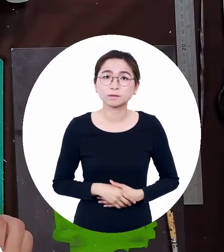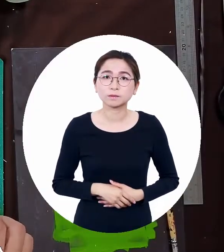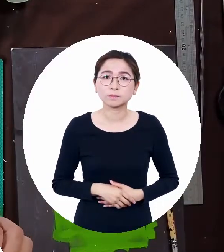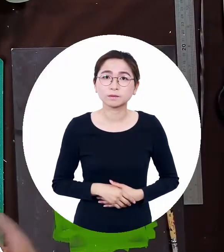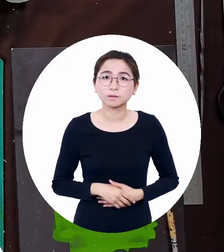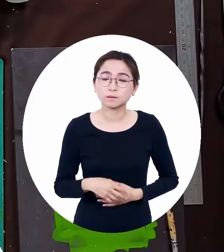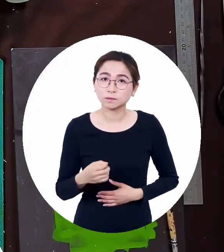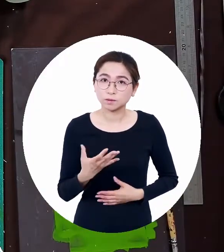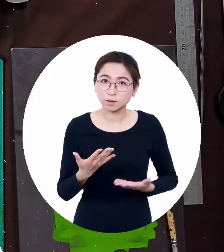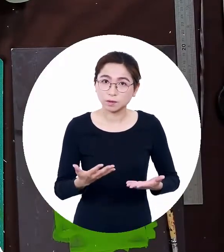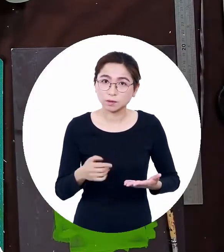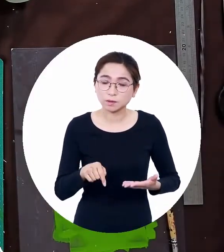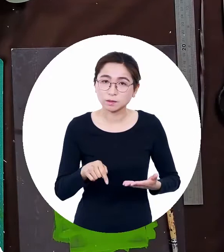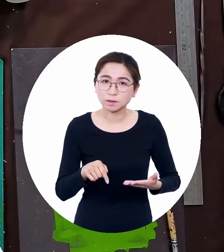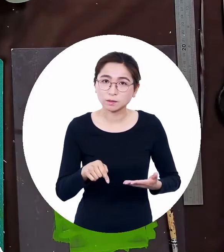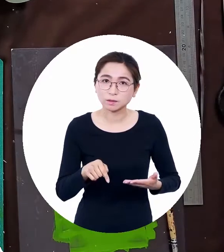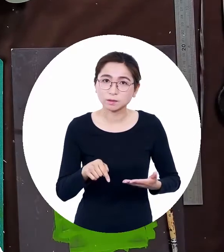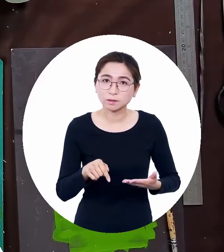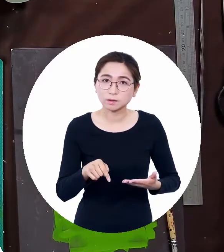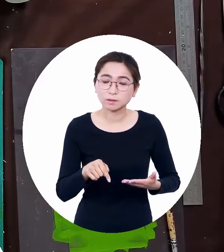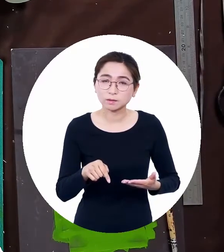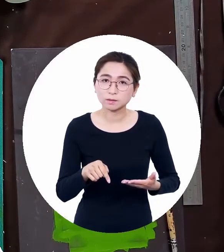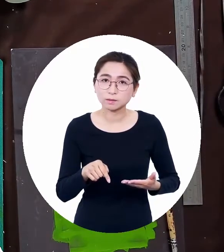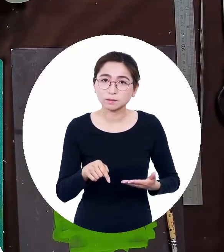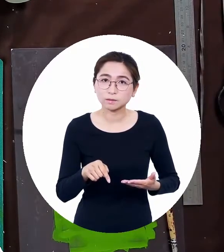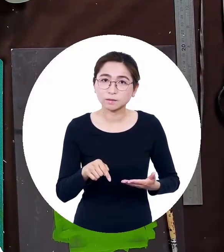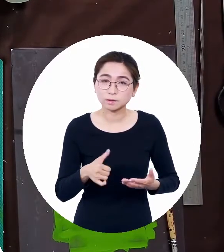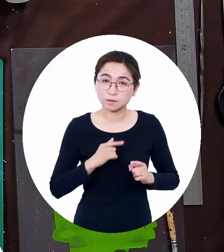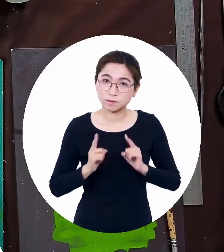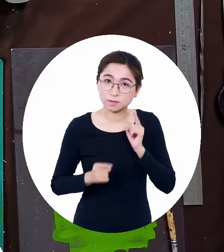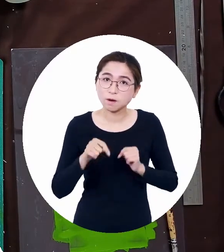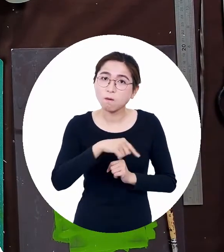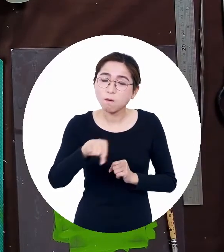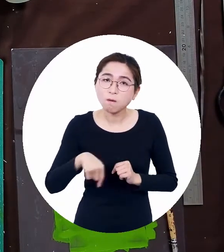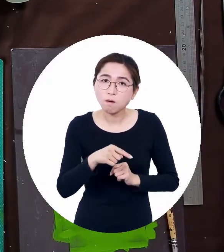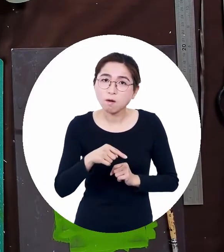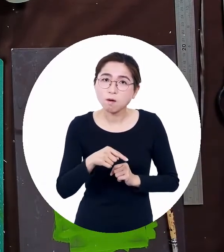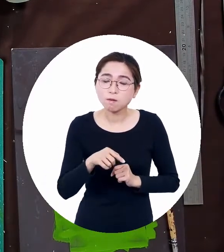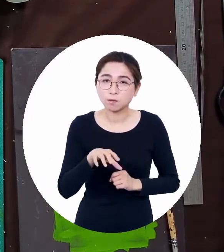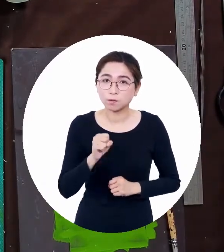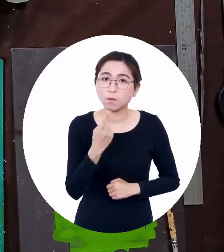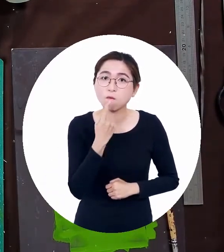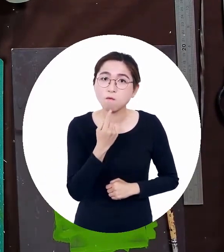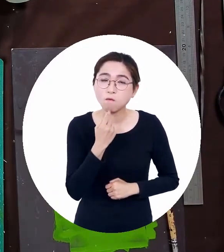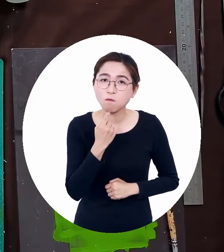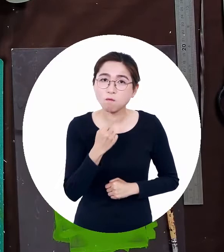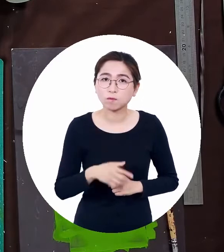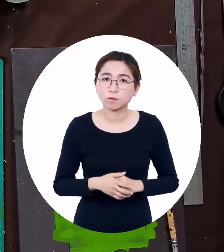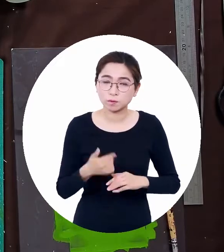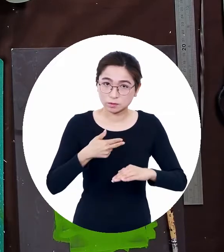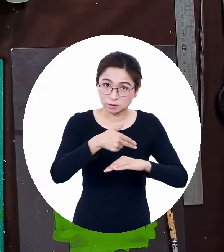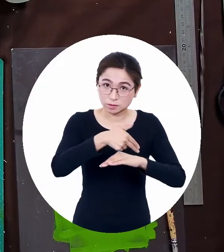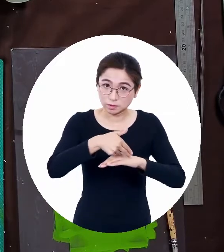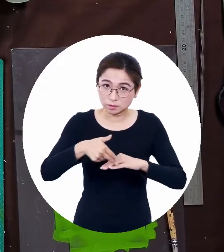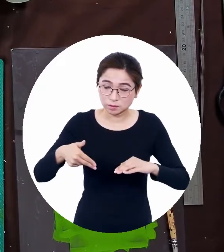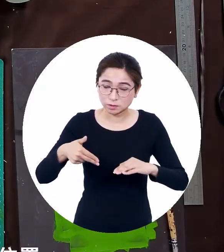譬如我哋而家依個就係、是、free space 啦，我哋會紅色啦，之前你定咗紅色，我哋